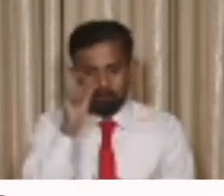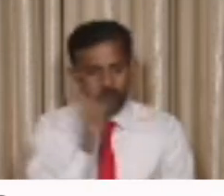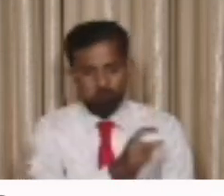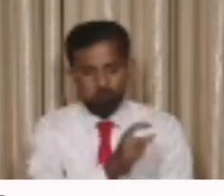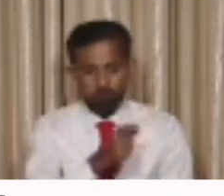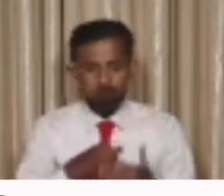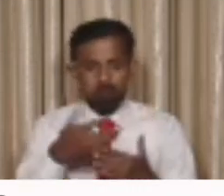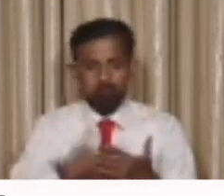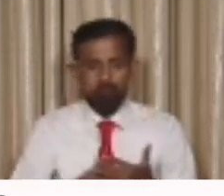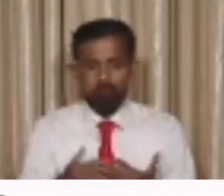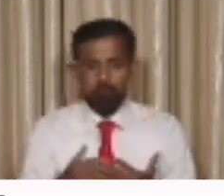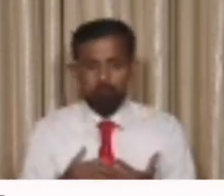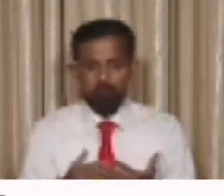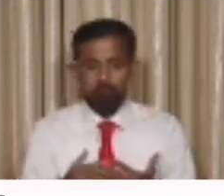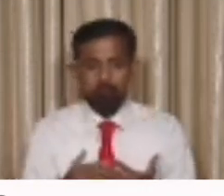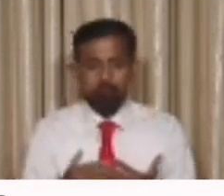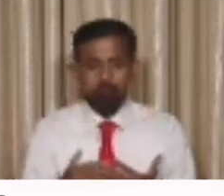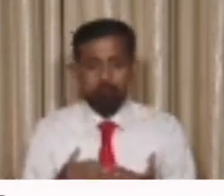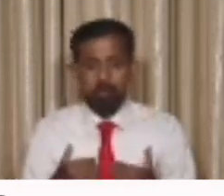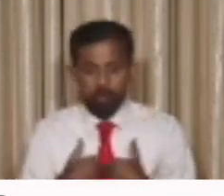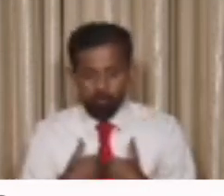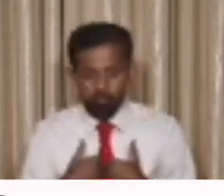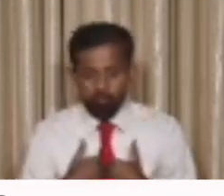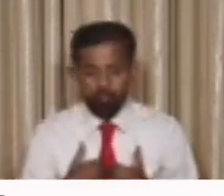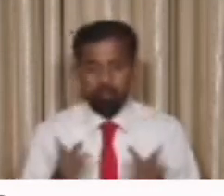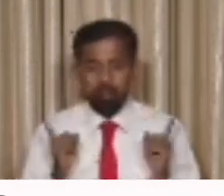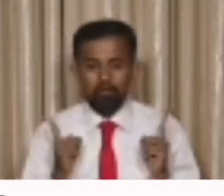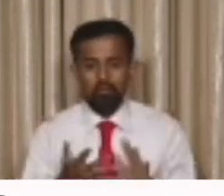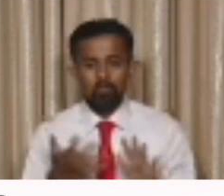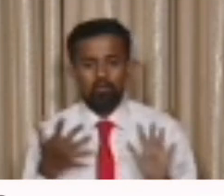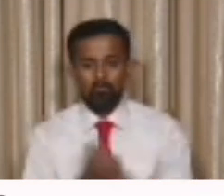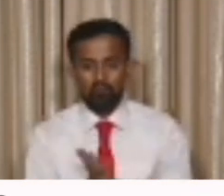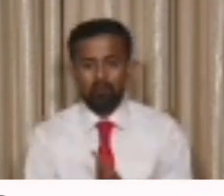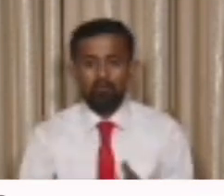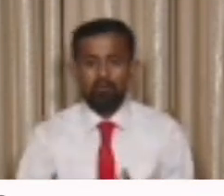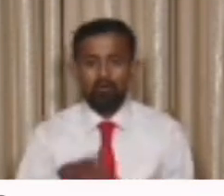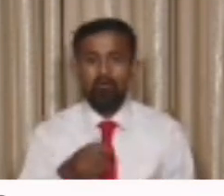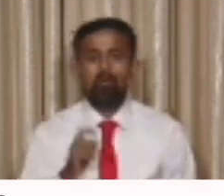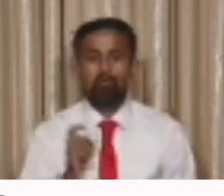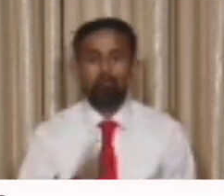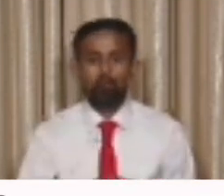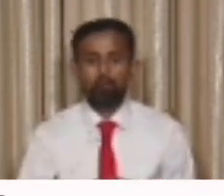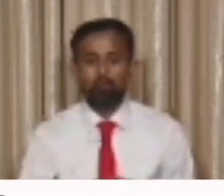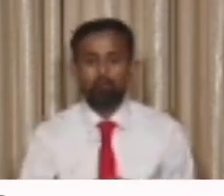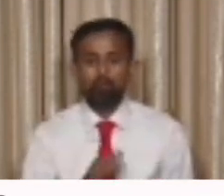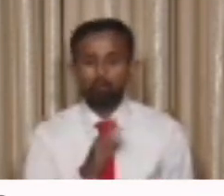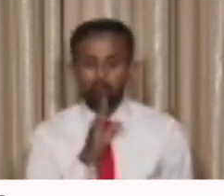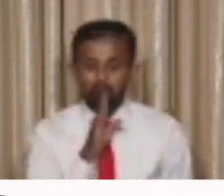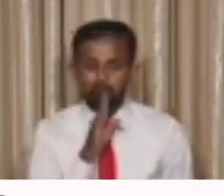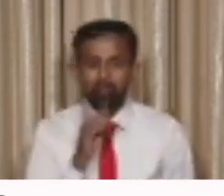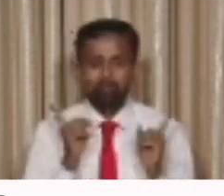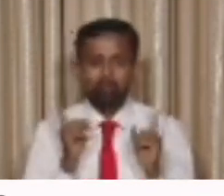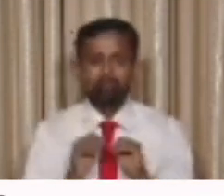මේ වාර්තාවේ නෑමතුමා දැන් අපේ මේ ක්‍රීඩාව දූෂණය වෙන්න ප්‍රධානම හේතුව නාමමාත්‍රික ක්‍රීඩා